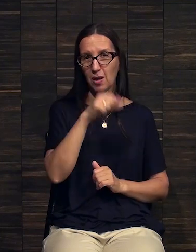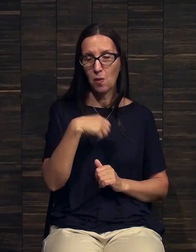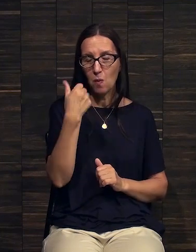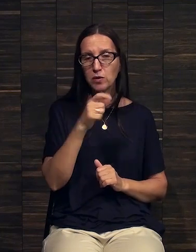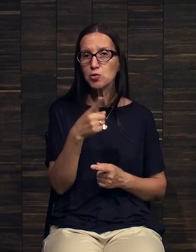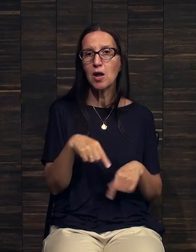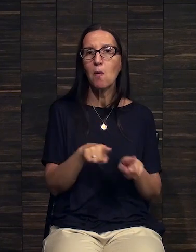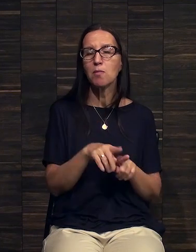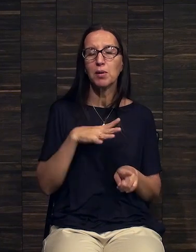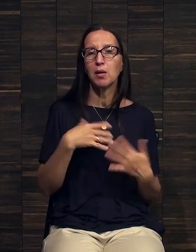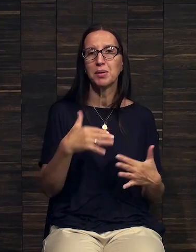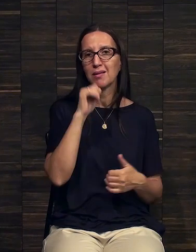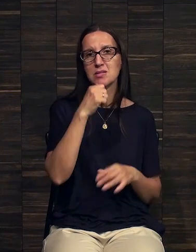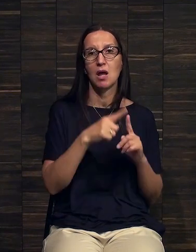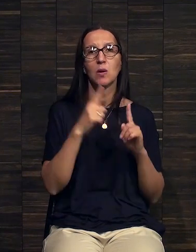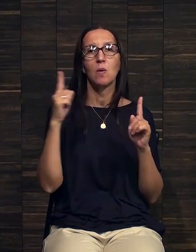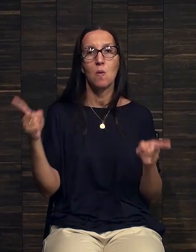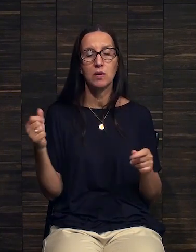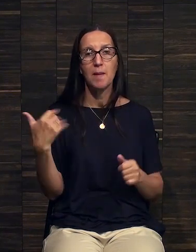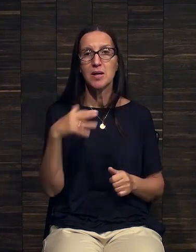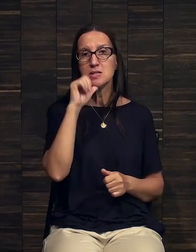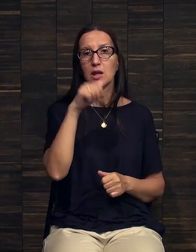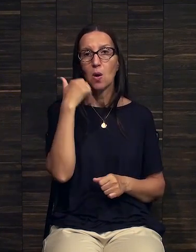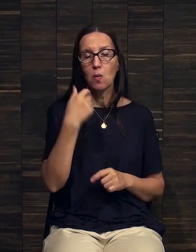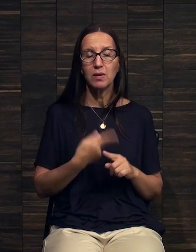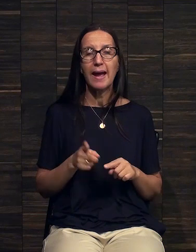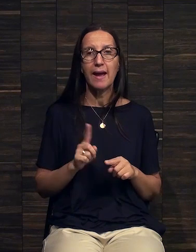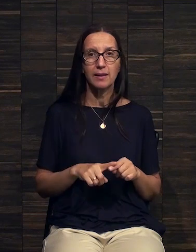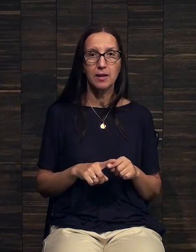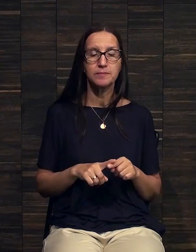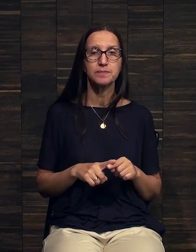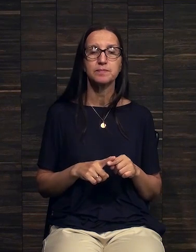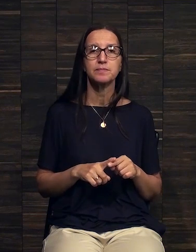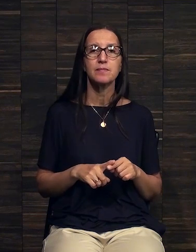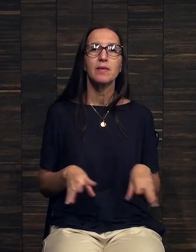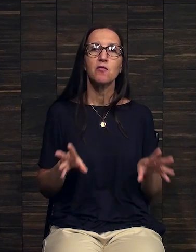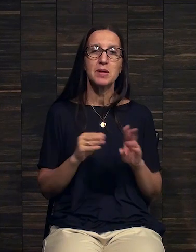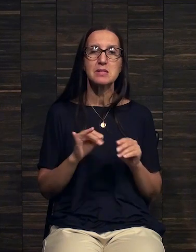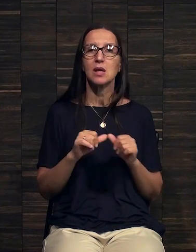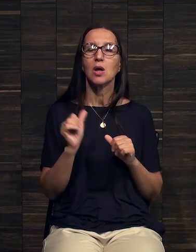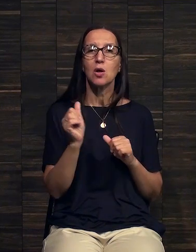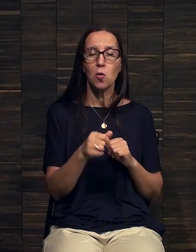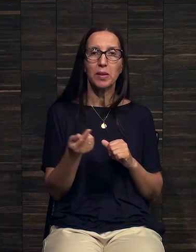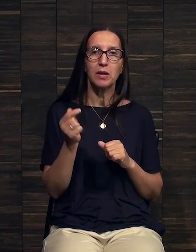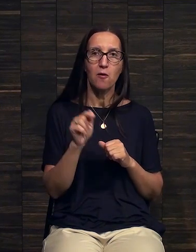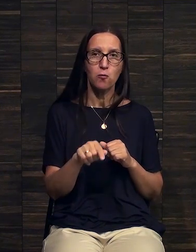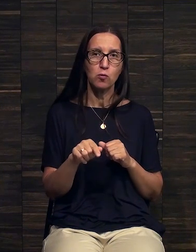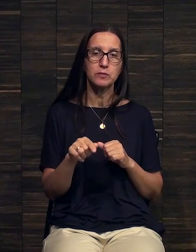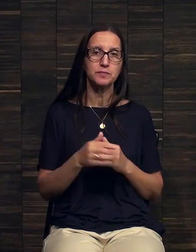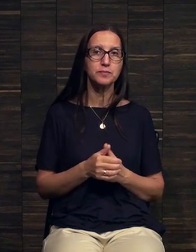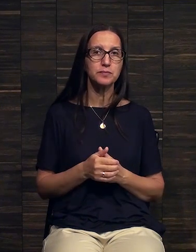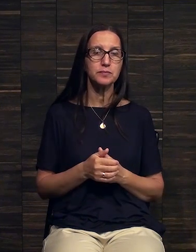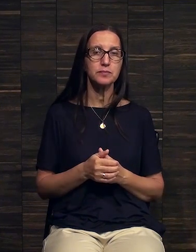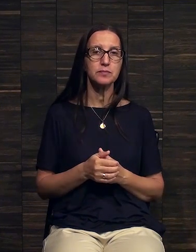to 1950s. And what happened in the 50s? И помимо того, что... Apart